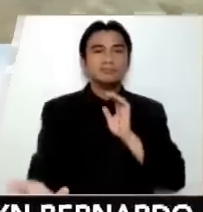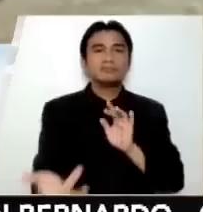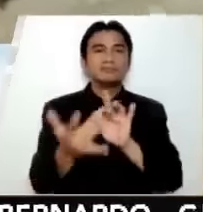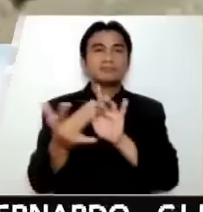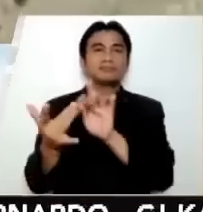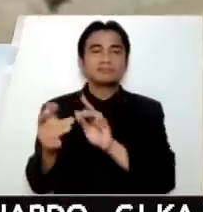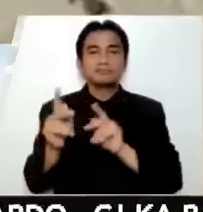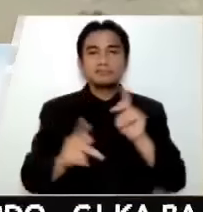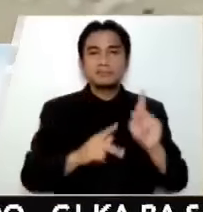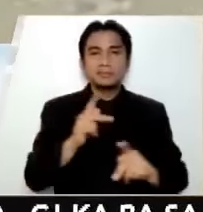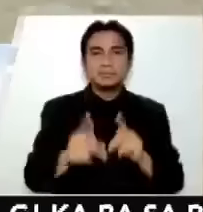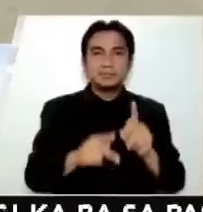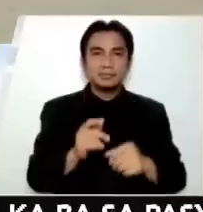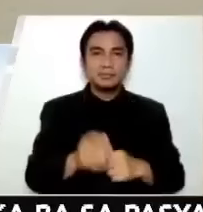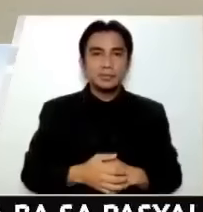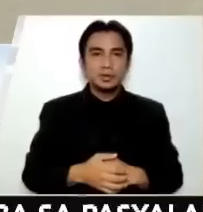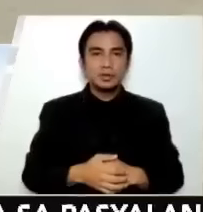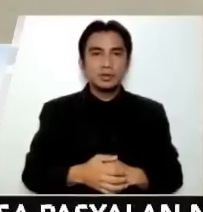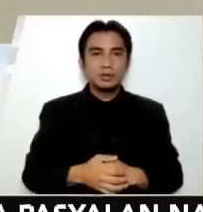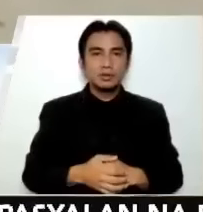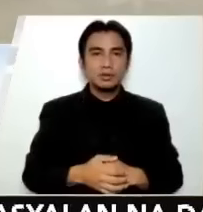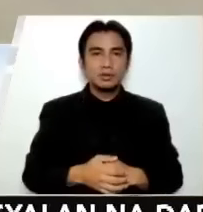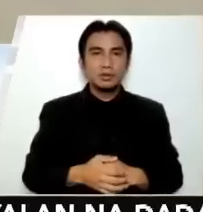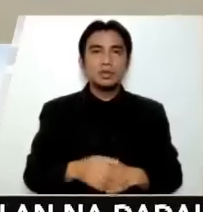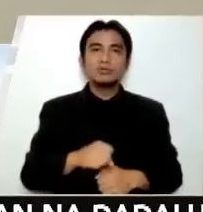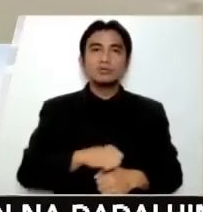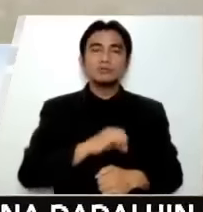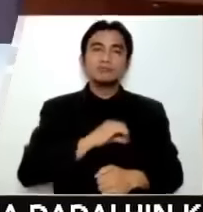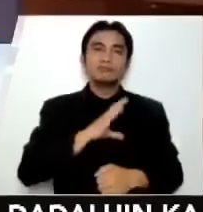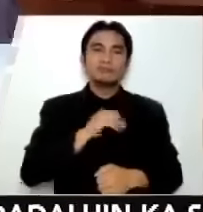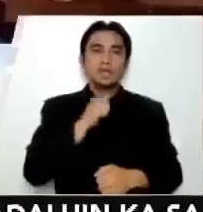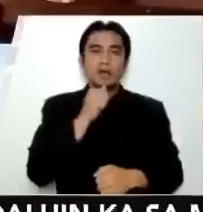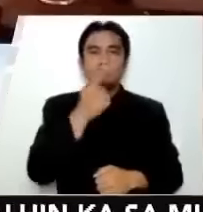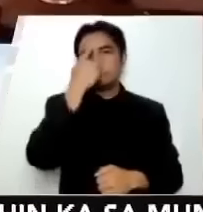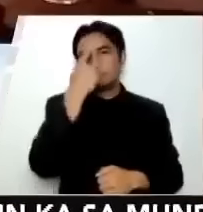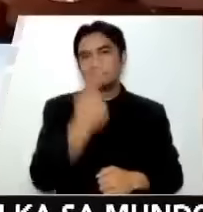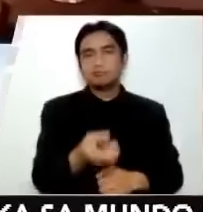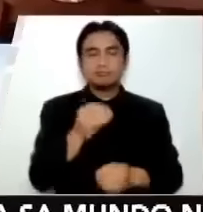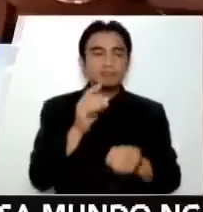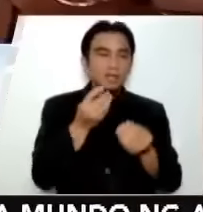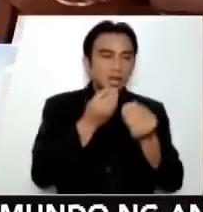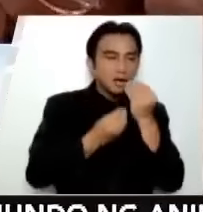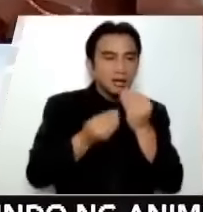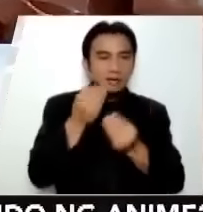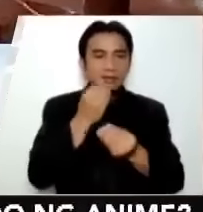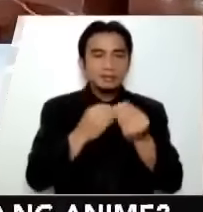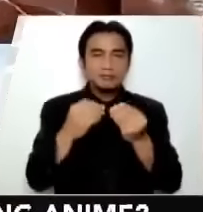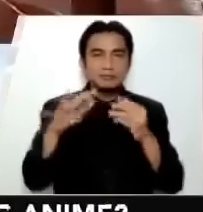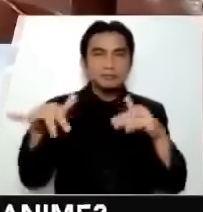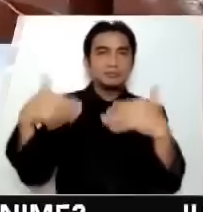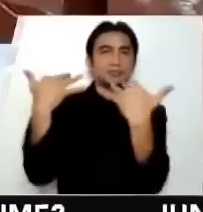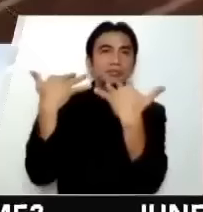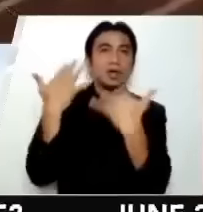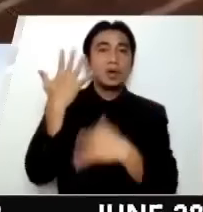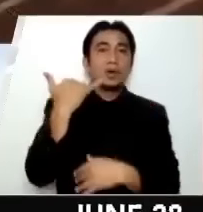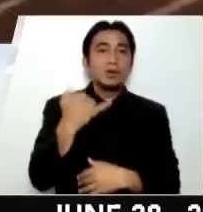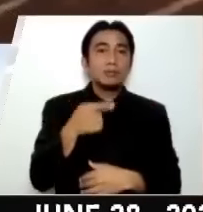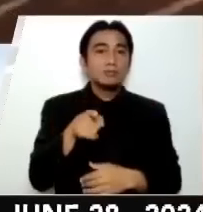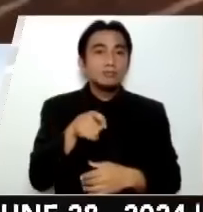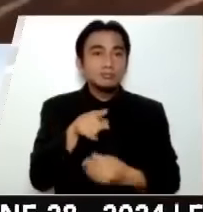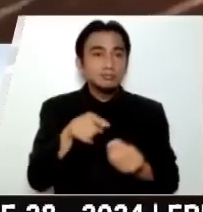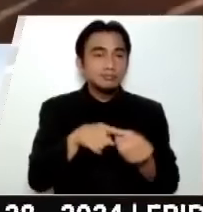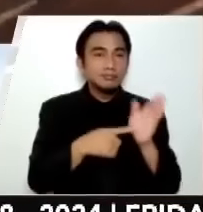ang viewers na hindi sila nag-iisa o isolated habang kumakain dahil itinuturing nila ang pinapanood nilang